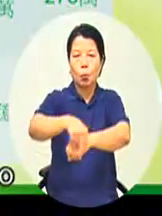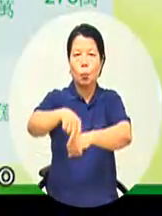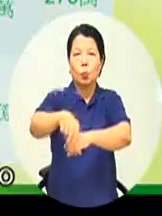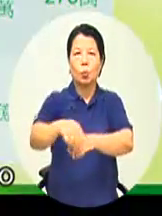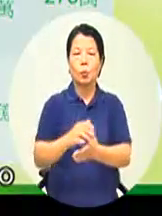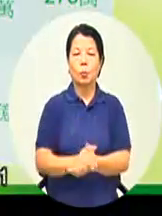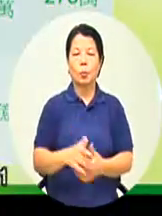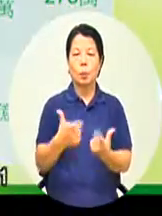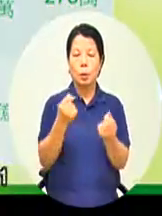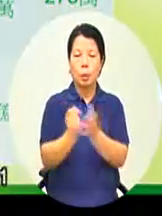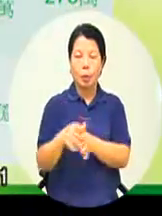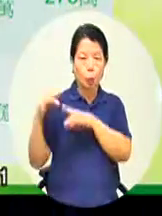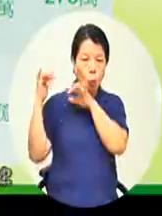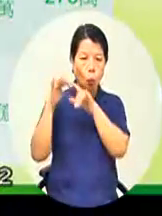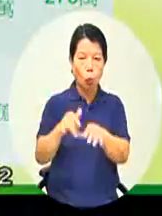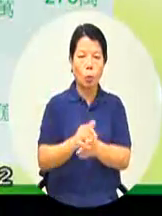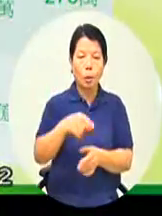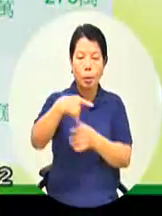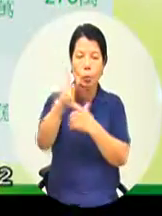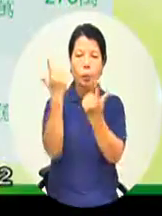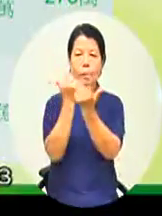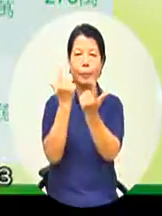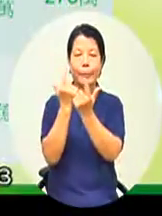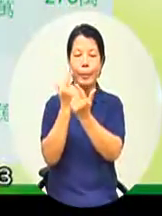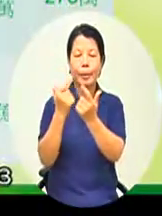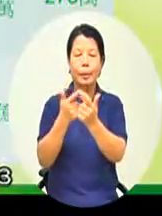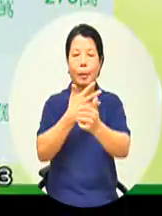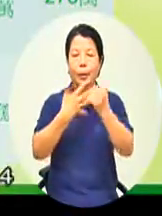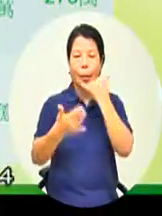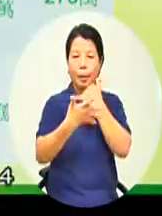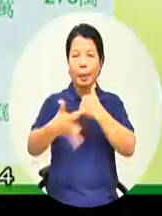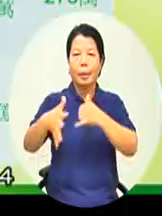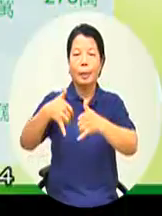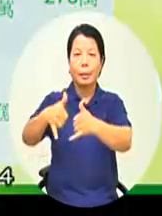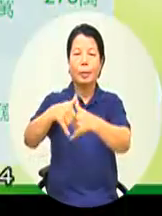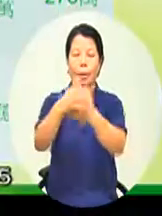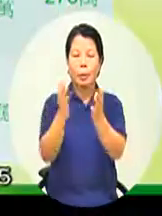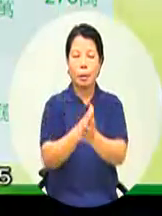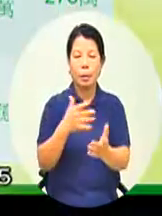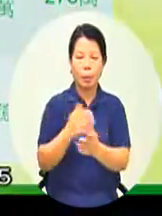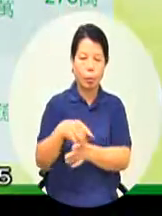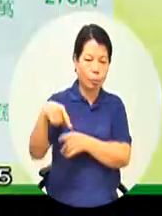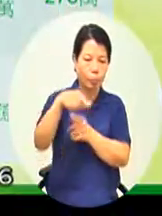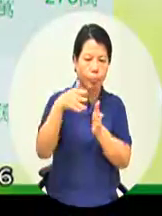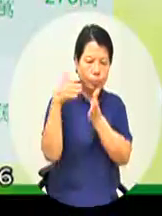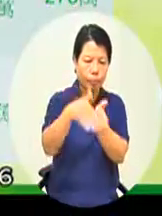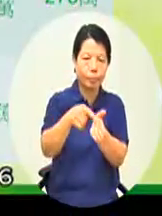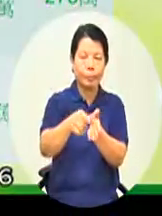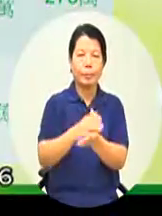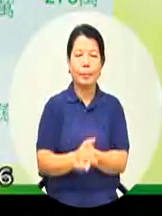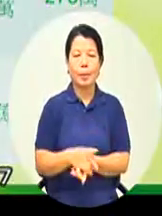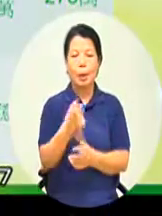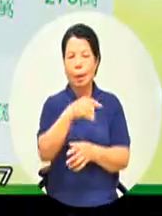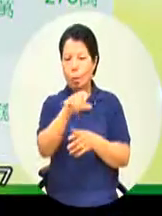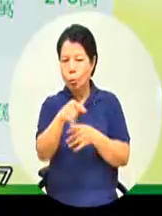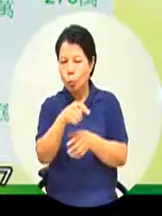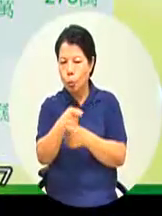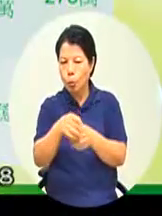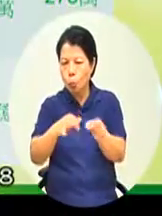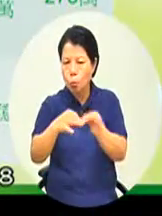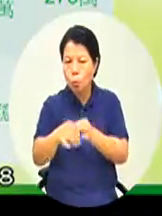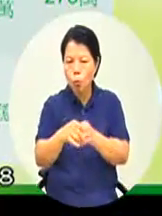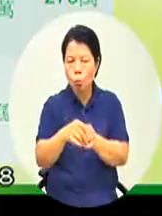游客，咱也是着想讲要来北海道，要来小樽，吼、哦！我甲主席同款讲去，咱看人安怎经营，伊一